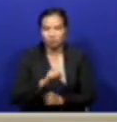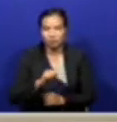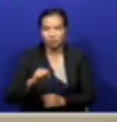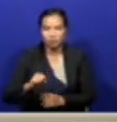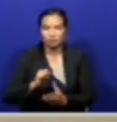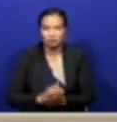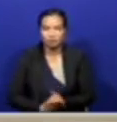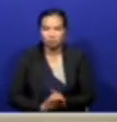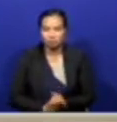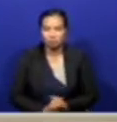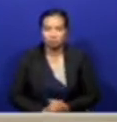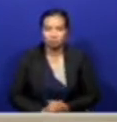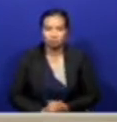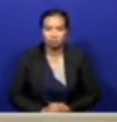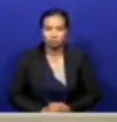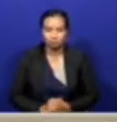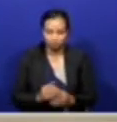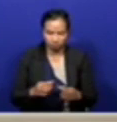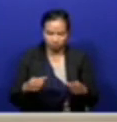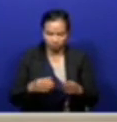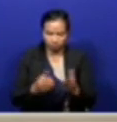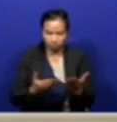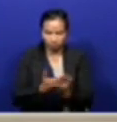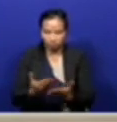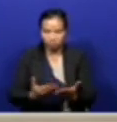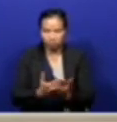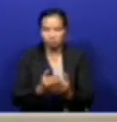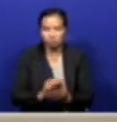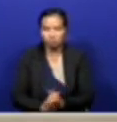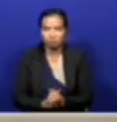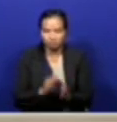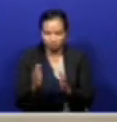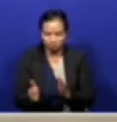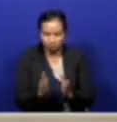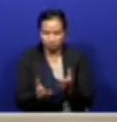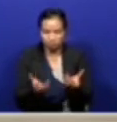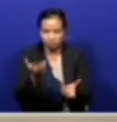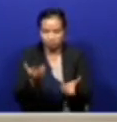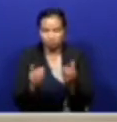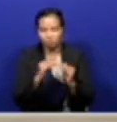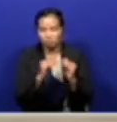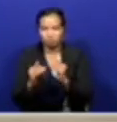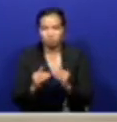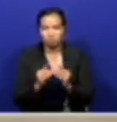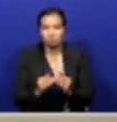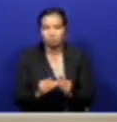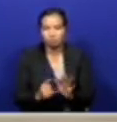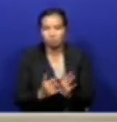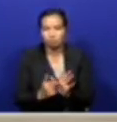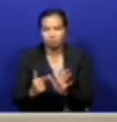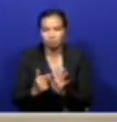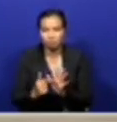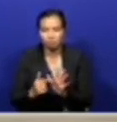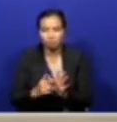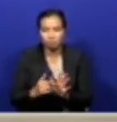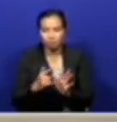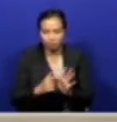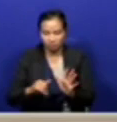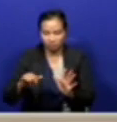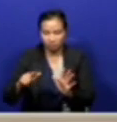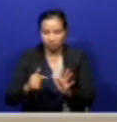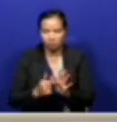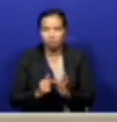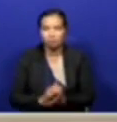ไปพิจารณาศึกษาเรื่องการเปรียบรูปกระบวนการยุติธรรมทางอาญาในชั้นสอบสวนนะ